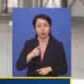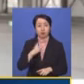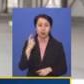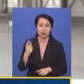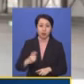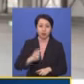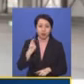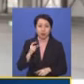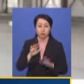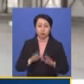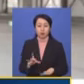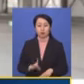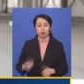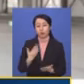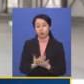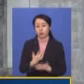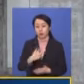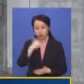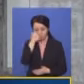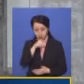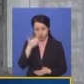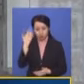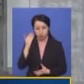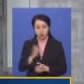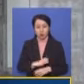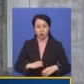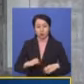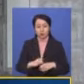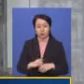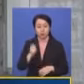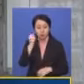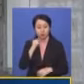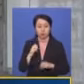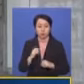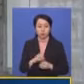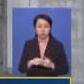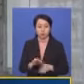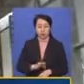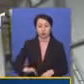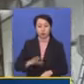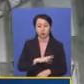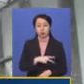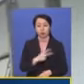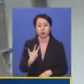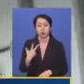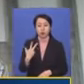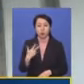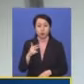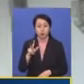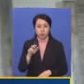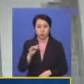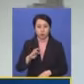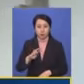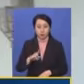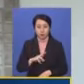экономической зоны в регионе. Например, еще 3 года назад общая площадь заброшенных земель в области составляла около 300 тысяч